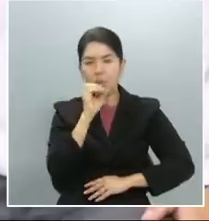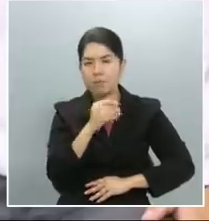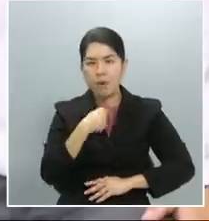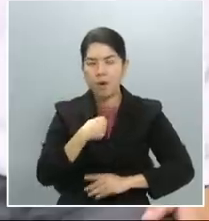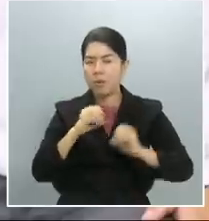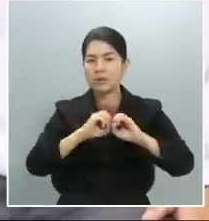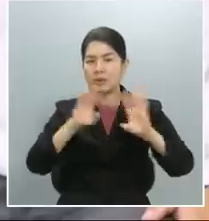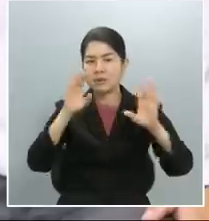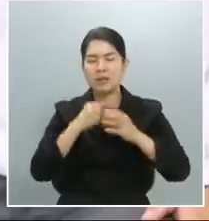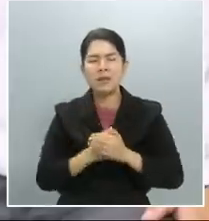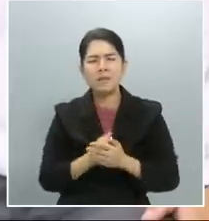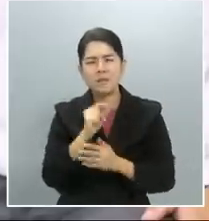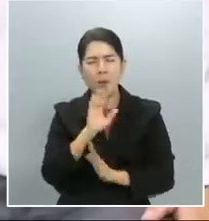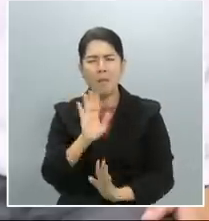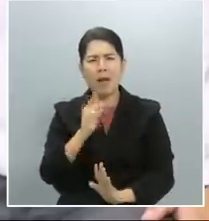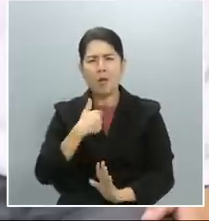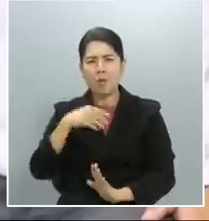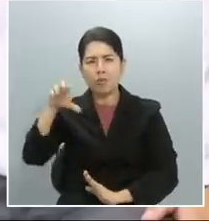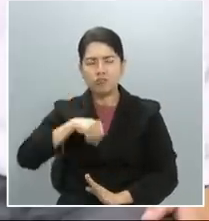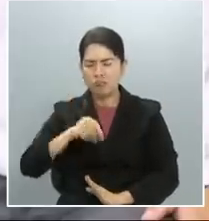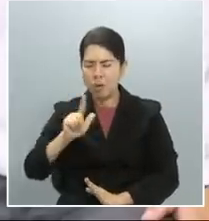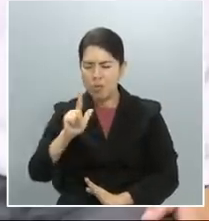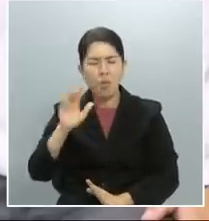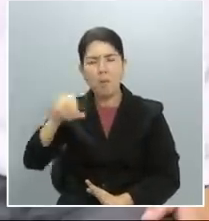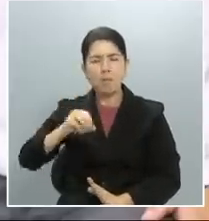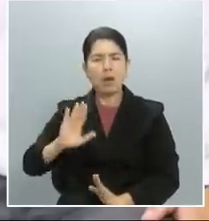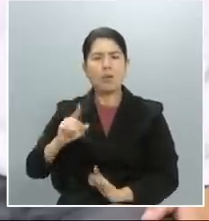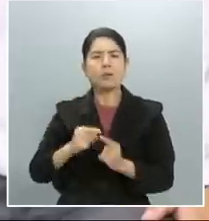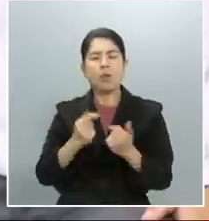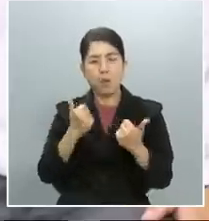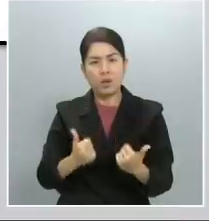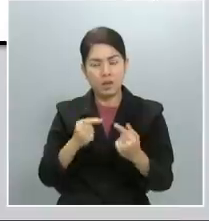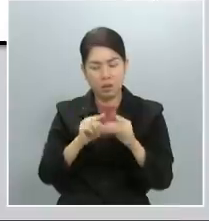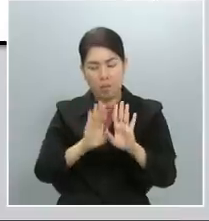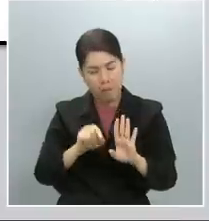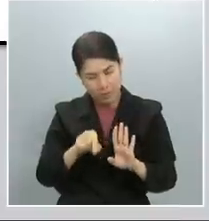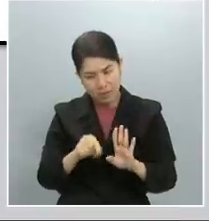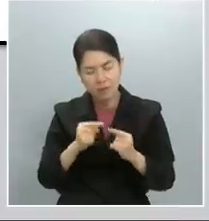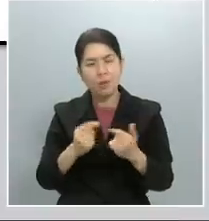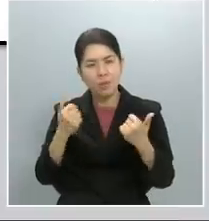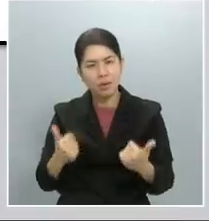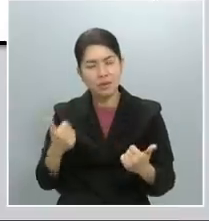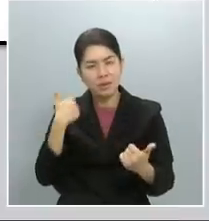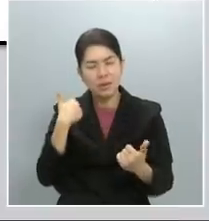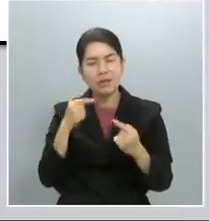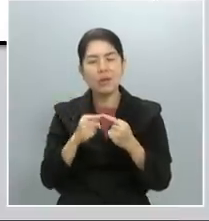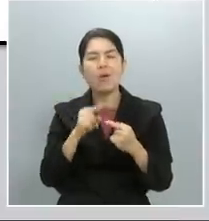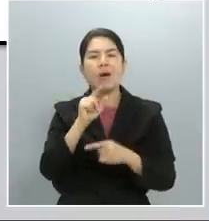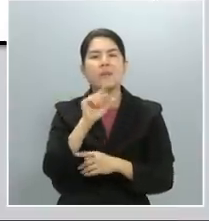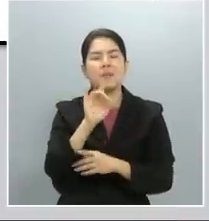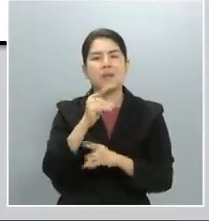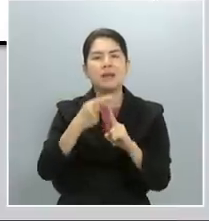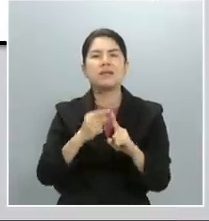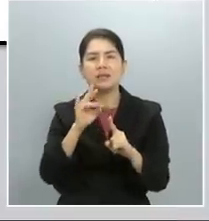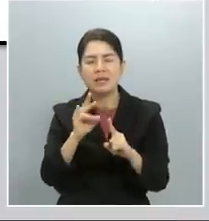ไม่ต้องหมุนเสาไม่เอาลงวันนั้นแบบนี้วันนี้ก็เช่นนั้นวันนี้ก็หมายถึง 28กรกฎาคมคน